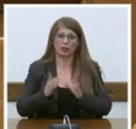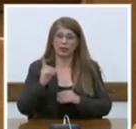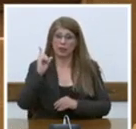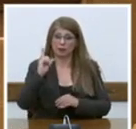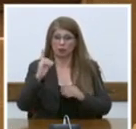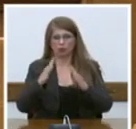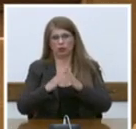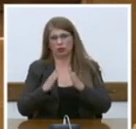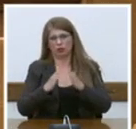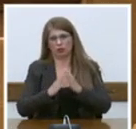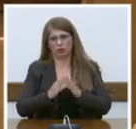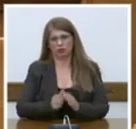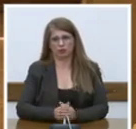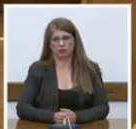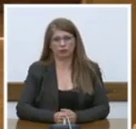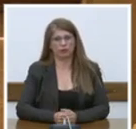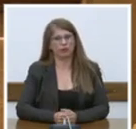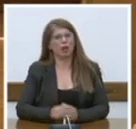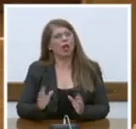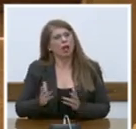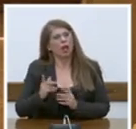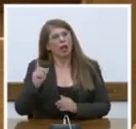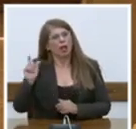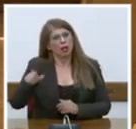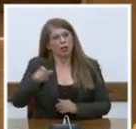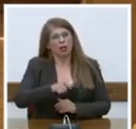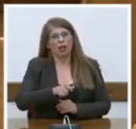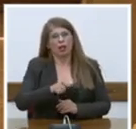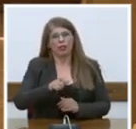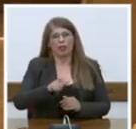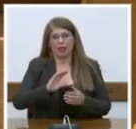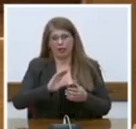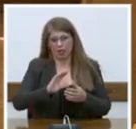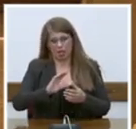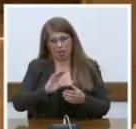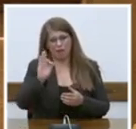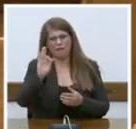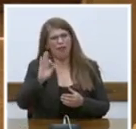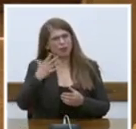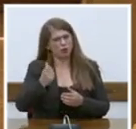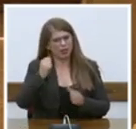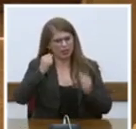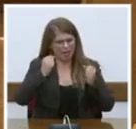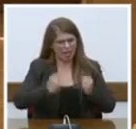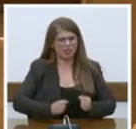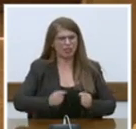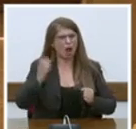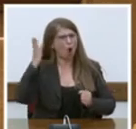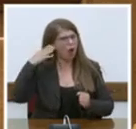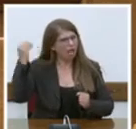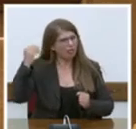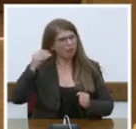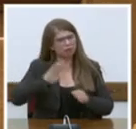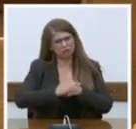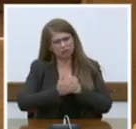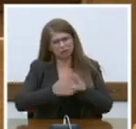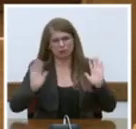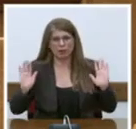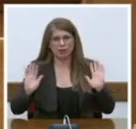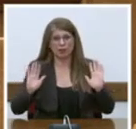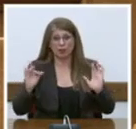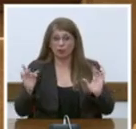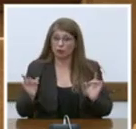κατοικία. Έτσι το κάθε φαν που έχει έδρα στην Ιρλανδία ή οπουδήποτε αλλού στον κόσμο την χάνει